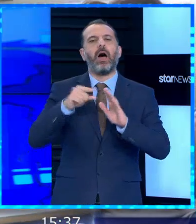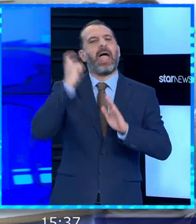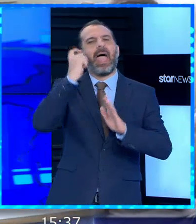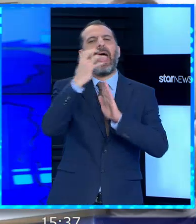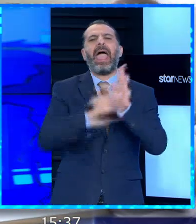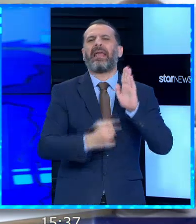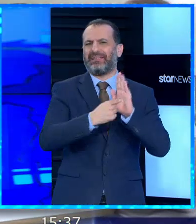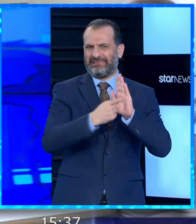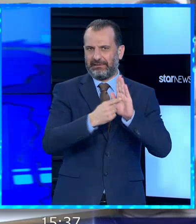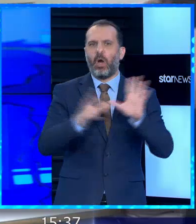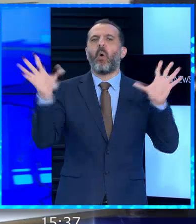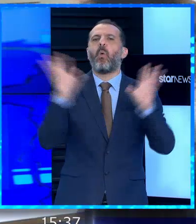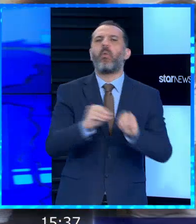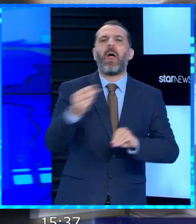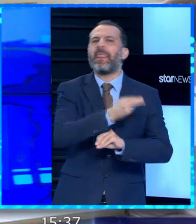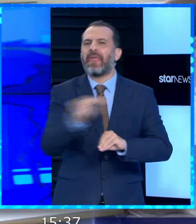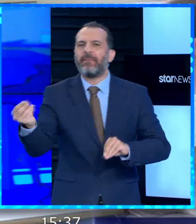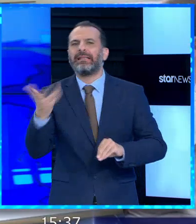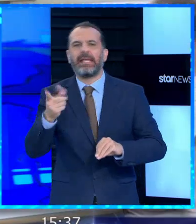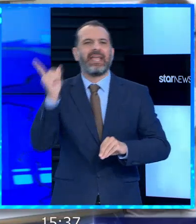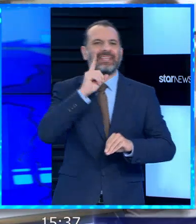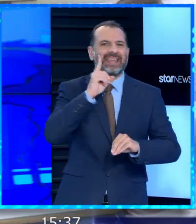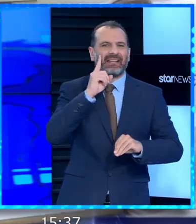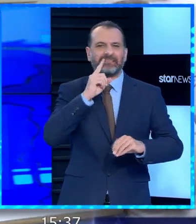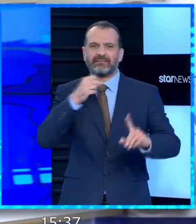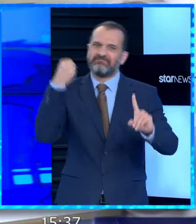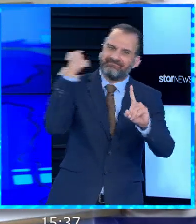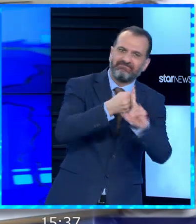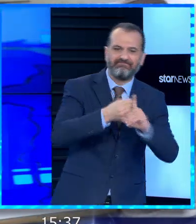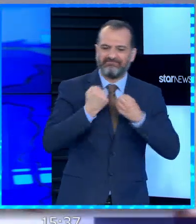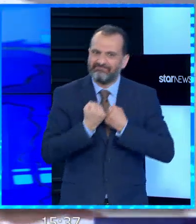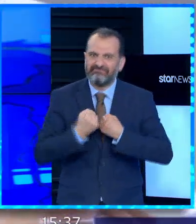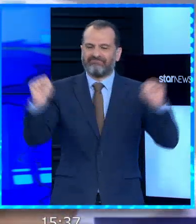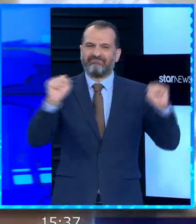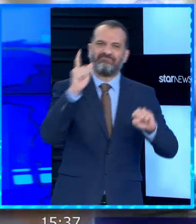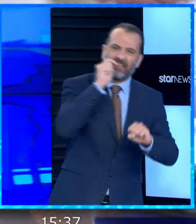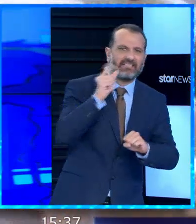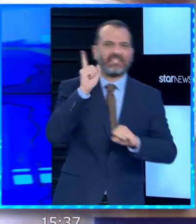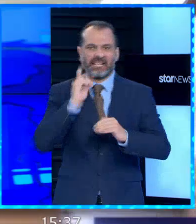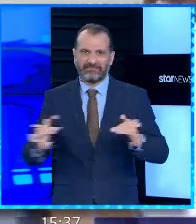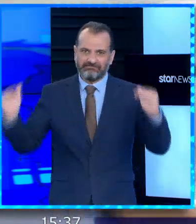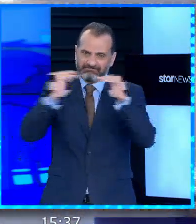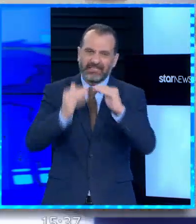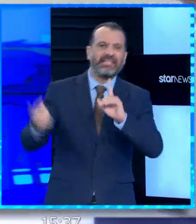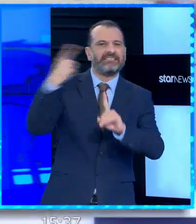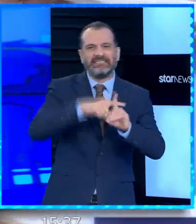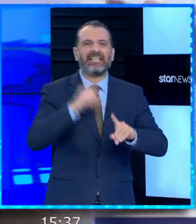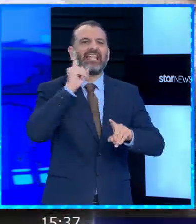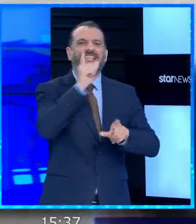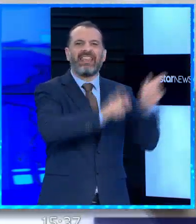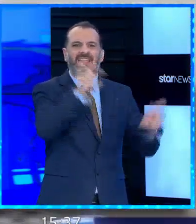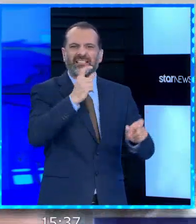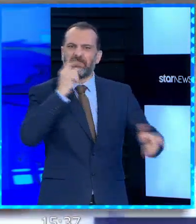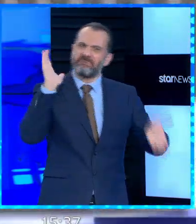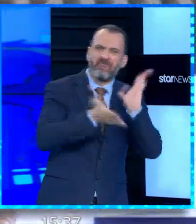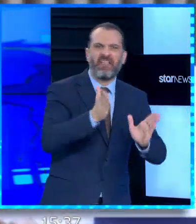μάθημα της νεοελληνικής γλώσσας κλήθηκαν να αναπτύξουν το ζήτημα του φεμινισμού και της βίας κατά των γυναικών. Για πολλούς